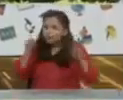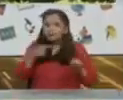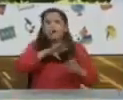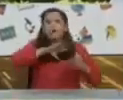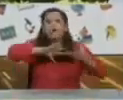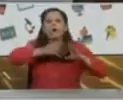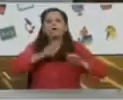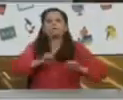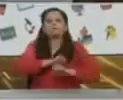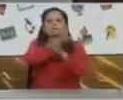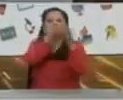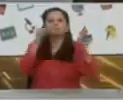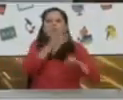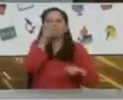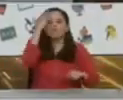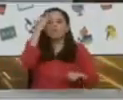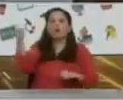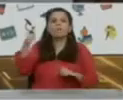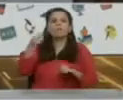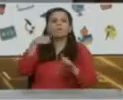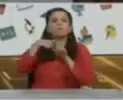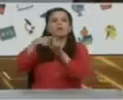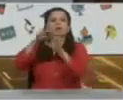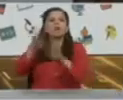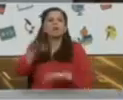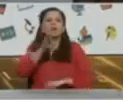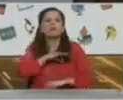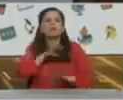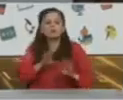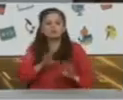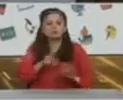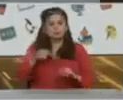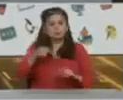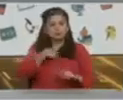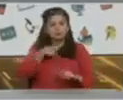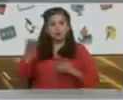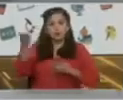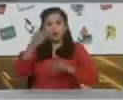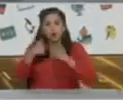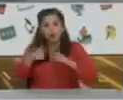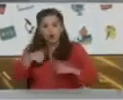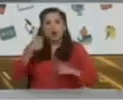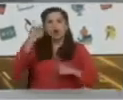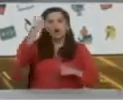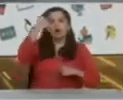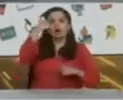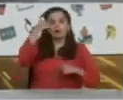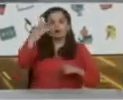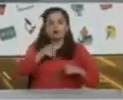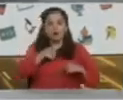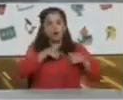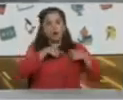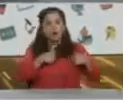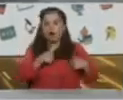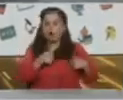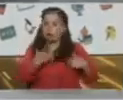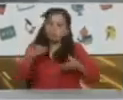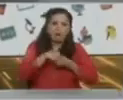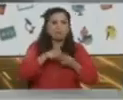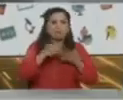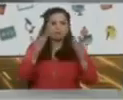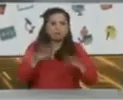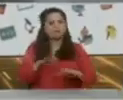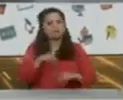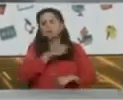हो जाएगी। एक बार मन ट्रेन हो गया, मन में बच्चा समझ गया